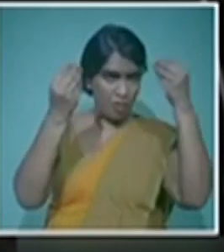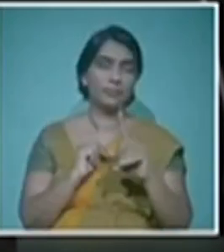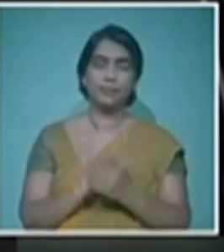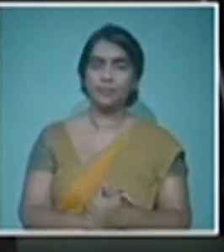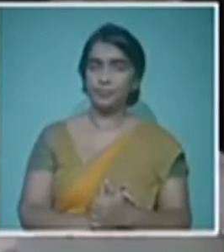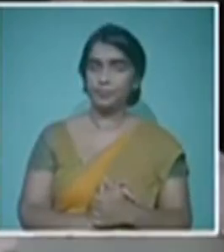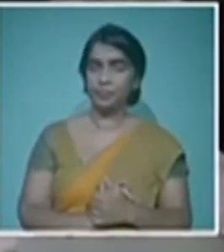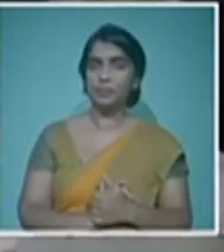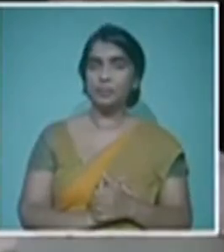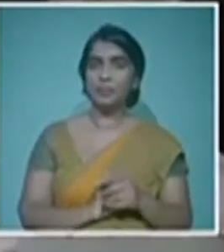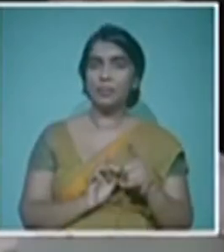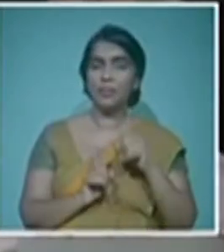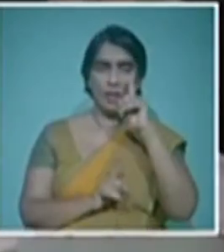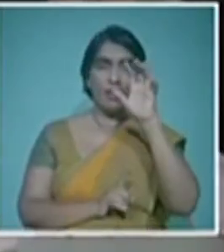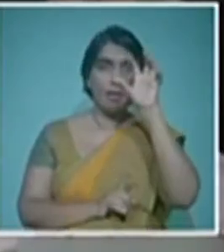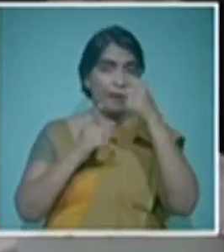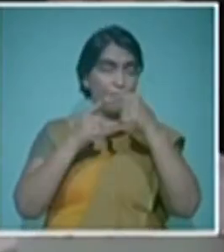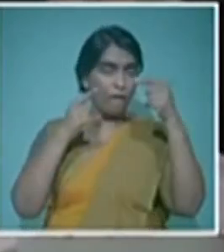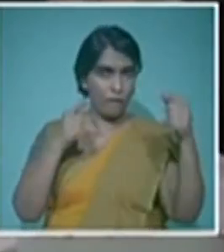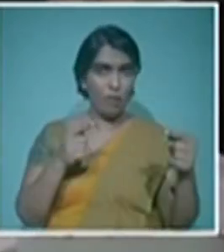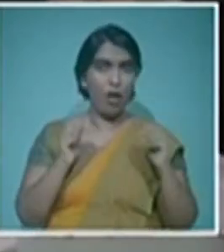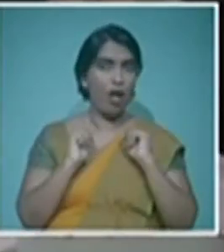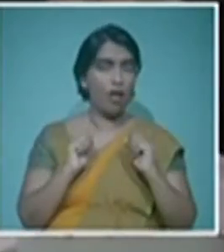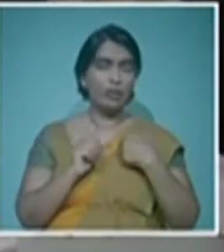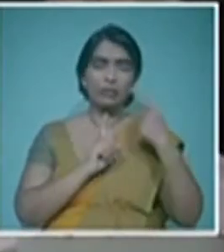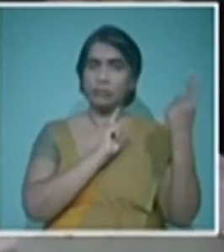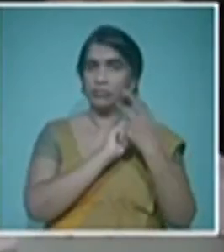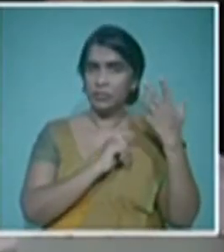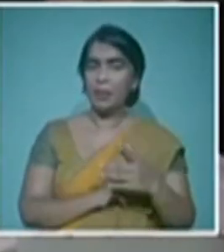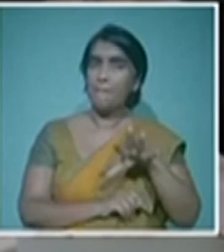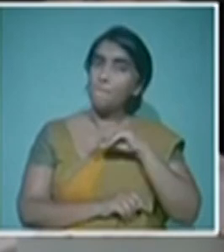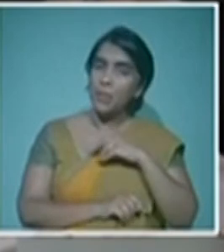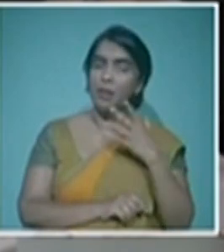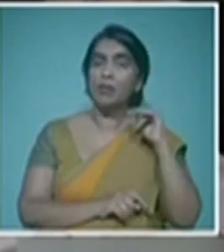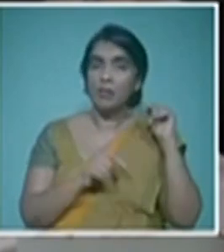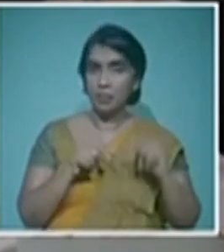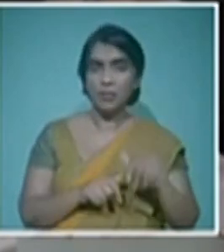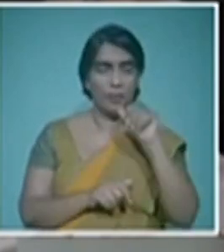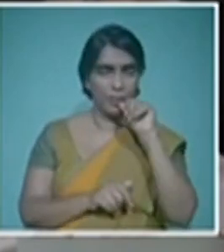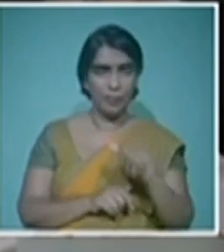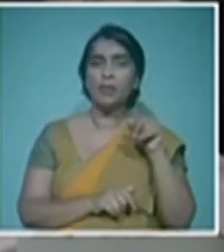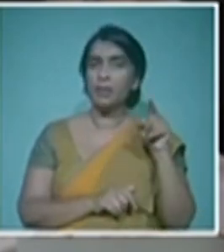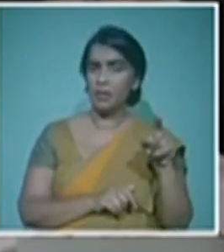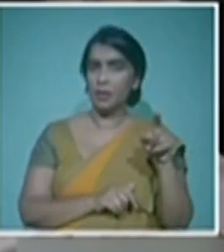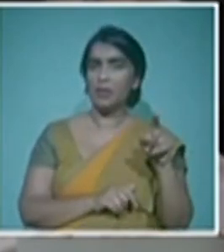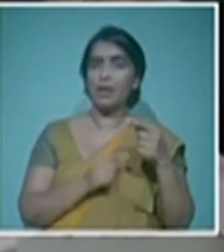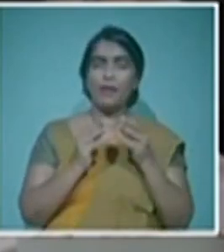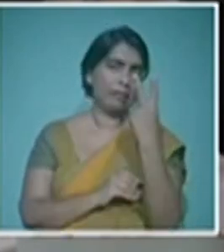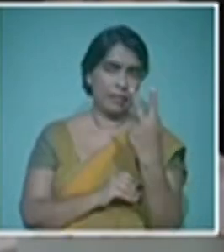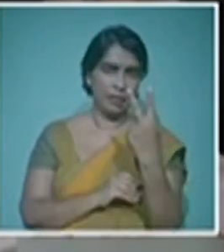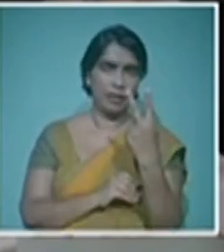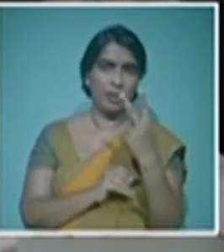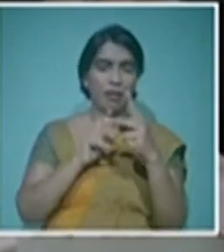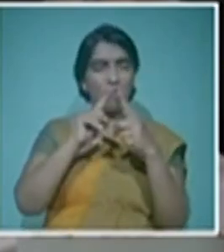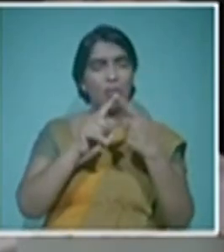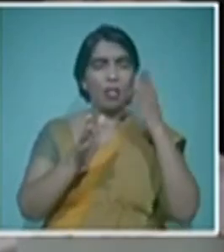වැටෙනවද? සාකච්ඡා කළ තියෙන එක රටක් විරුද්ධ වුණොත් මොකද්ද සිදුවෙන්නේ කියලා නැත්නම් එක නොවුනොත් ඒ දැනට ඇත්ත වශයෙන්ම ඔතන තියෙන්නේ විකල්ප දෙකයිනේ.